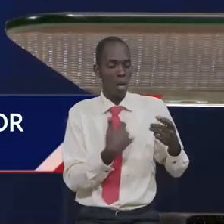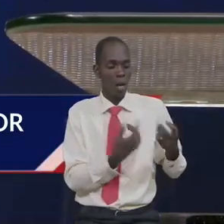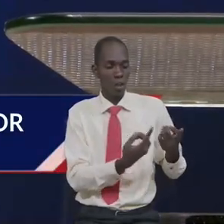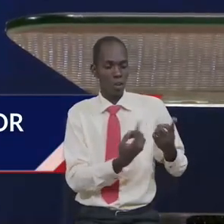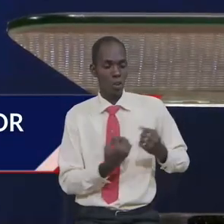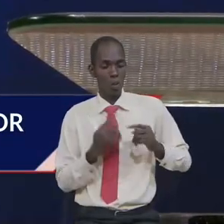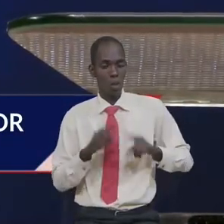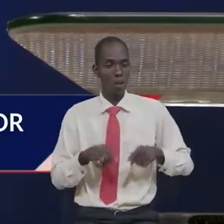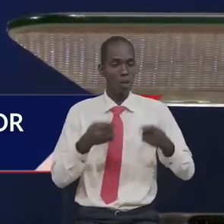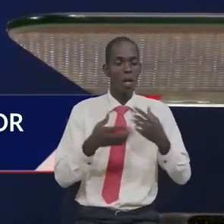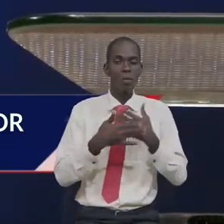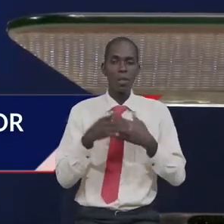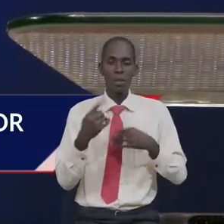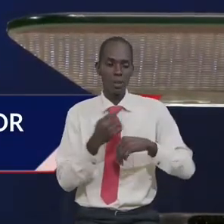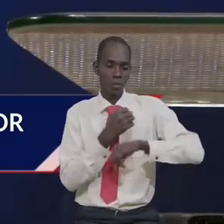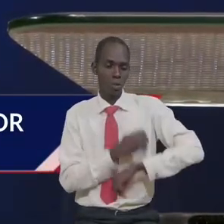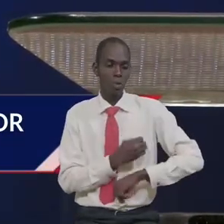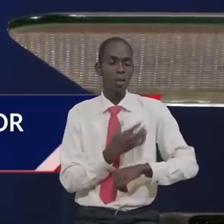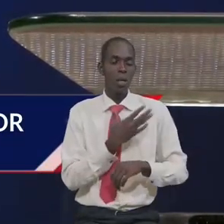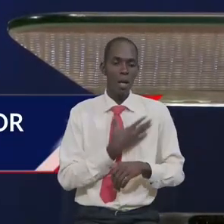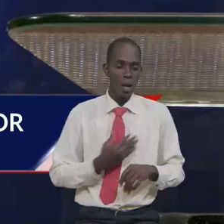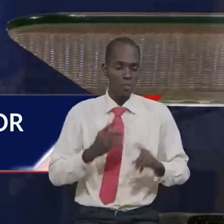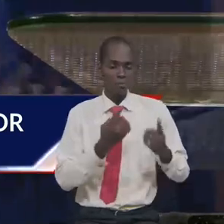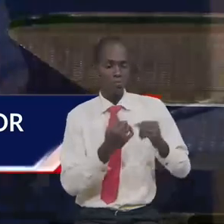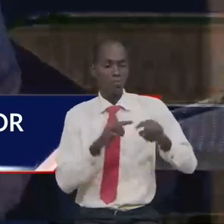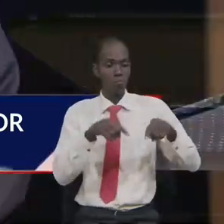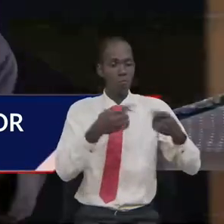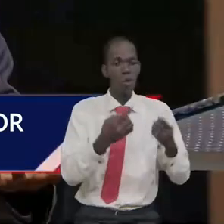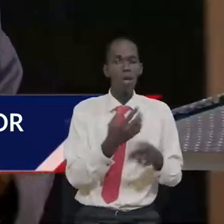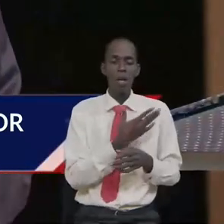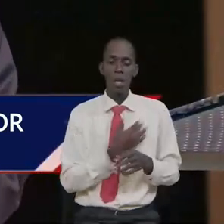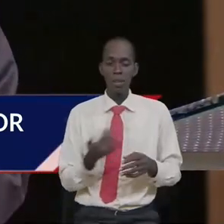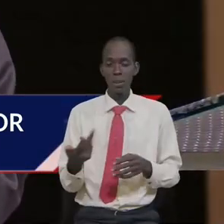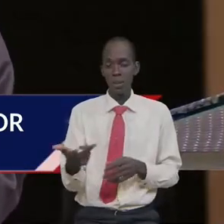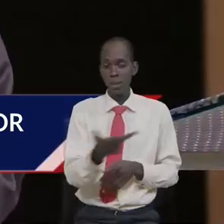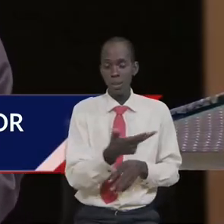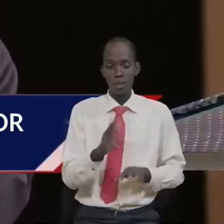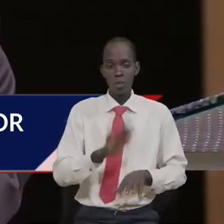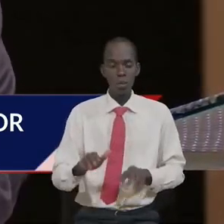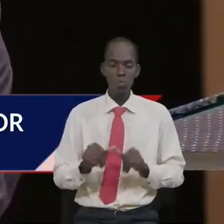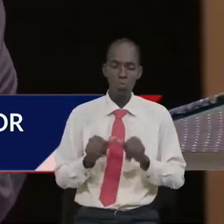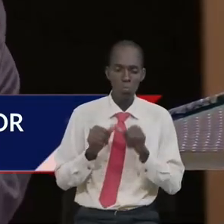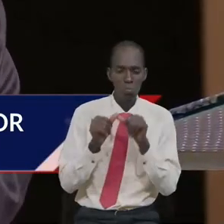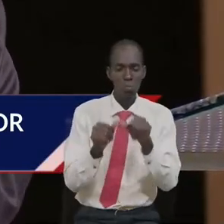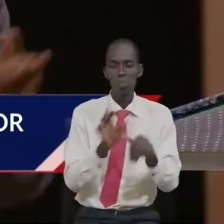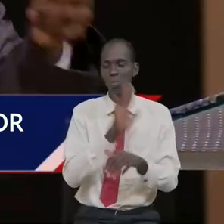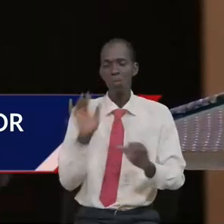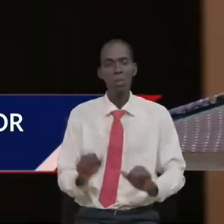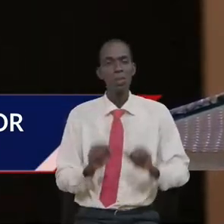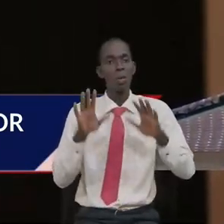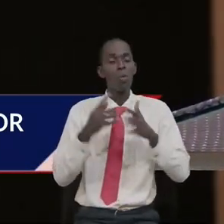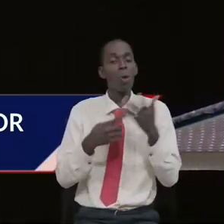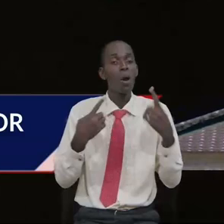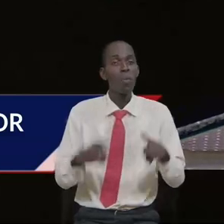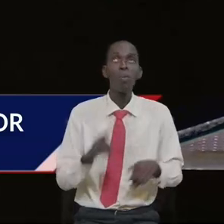persécution, après la préservation, et qui continuent de vivre. La persécution n'a rien ôté d'eux, mais cela a ajouté à